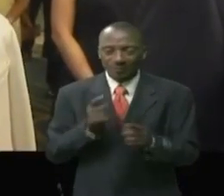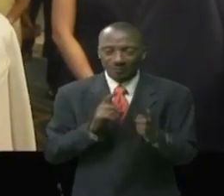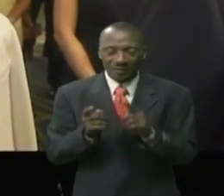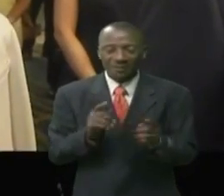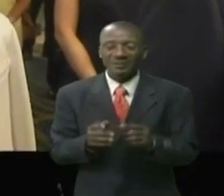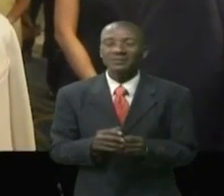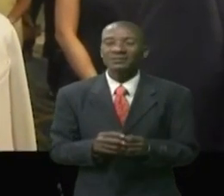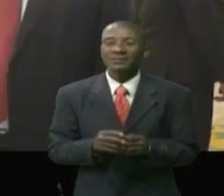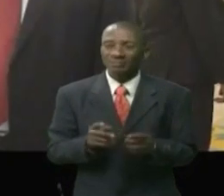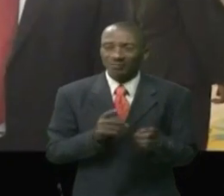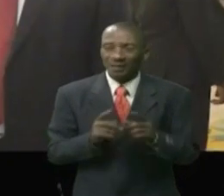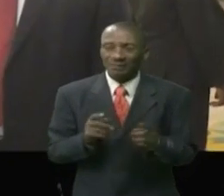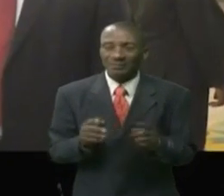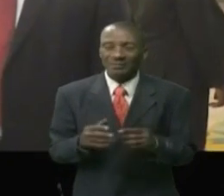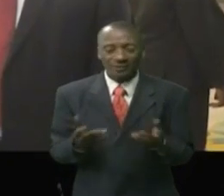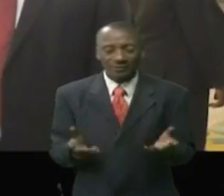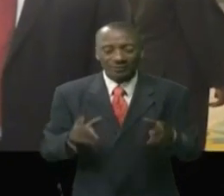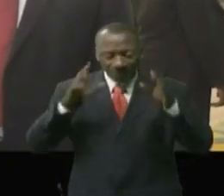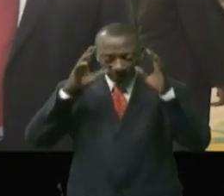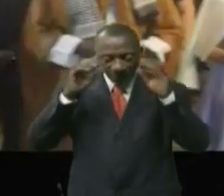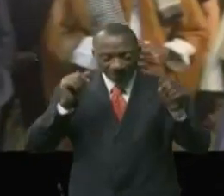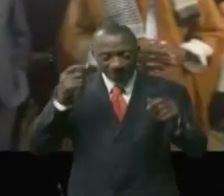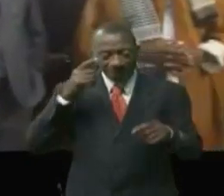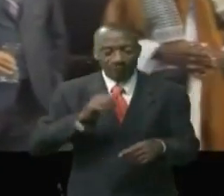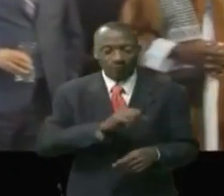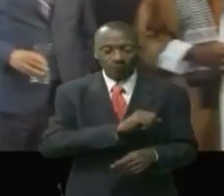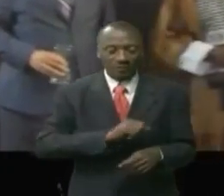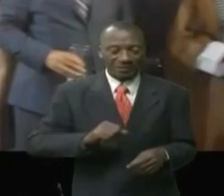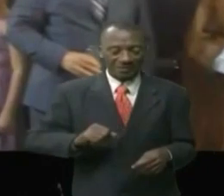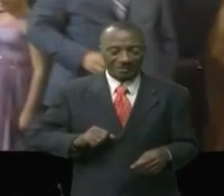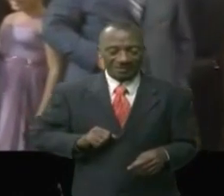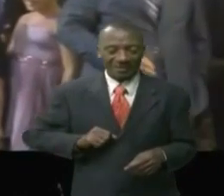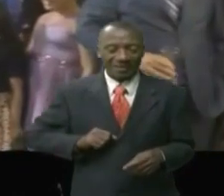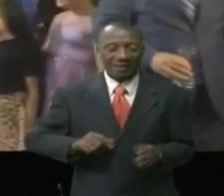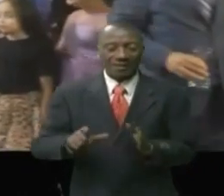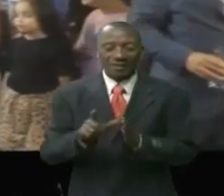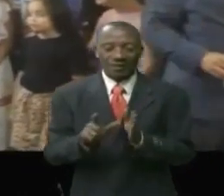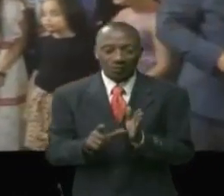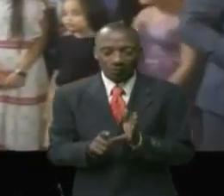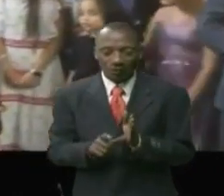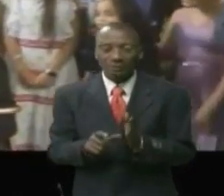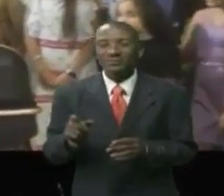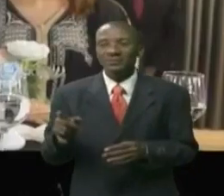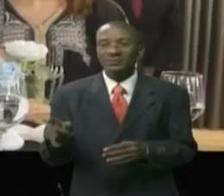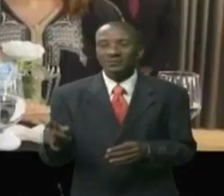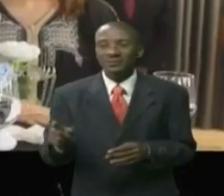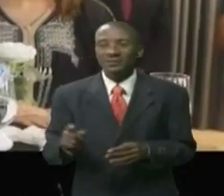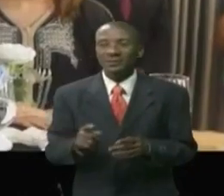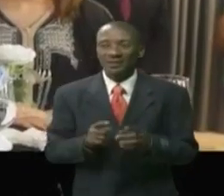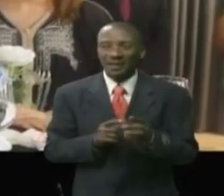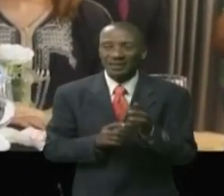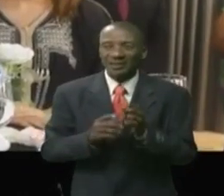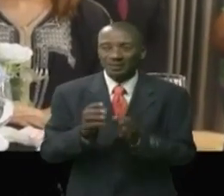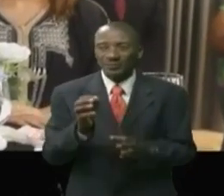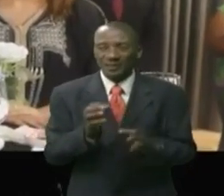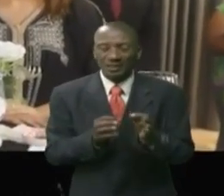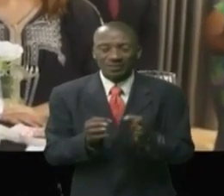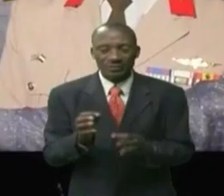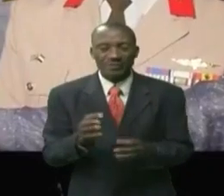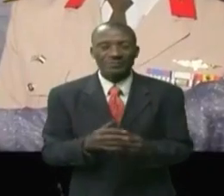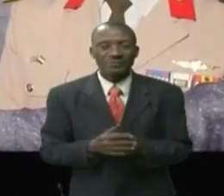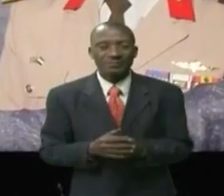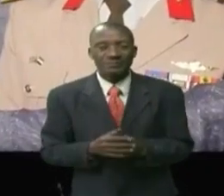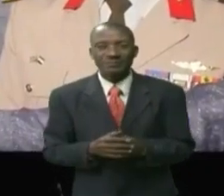occasion pour le président du sénatobo de saluer les relations fructueuses entre les deux états notre